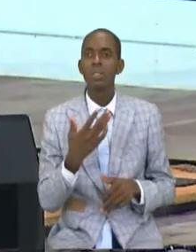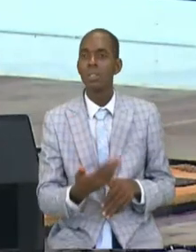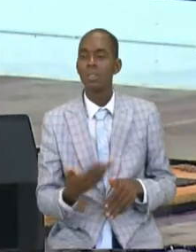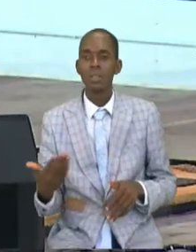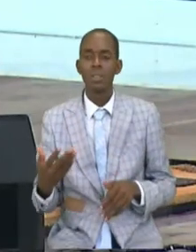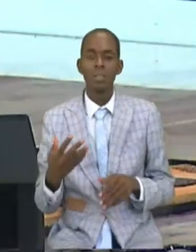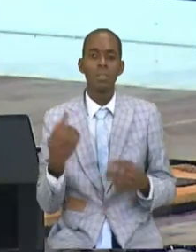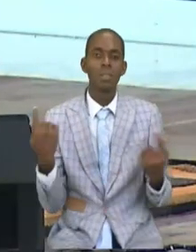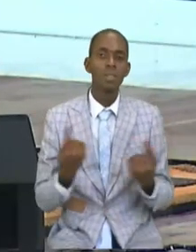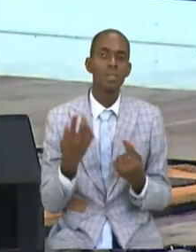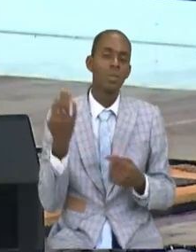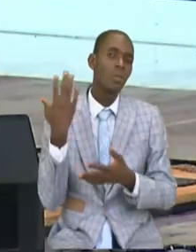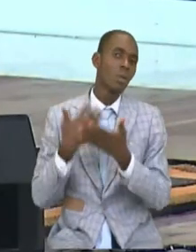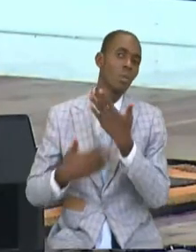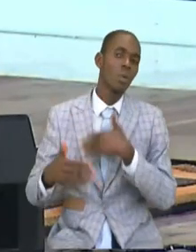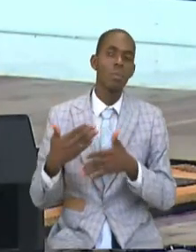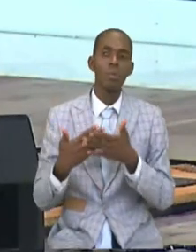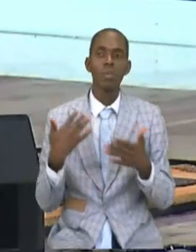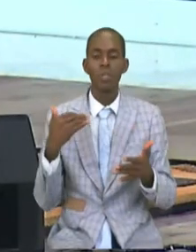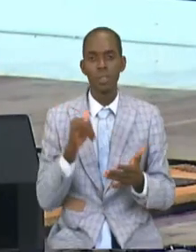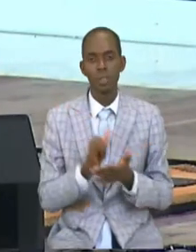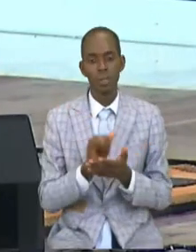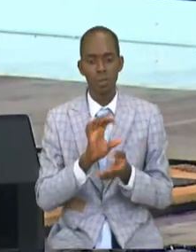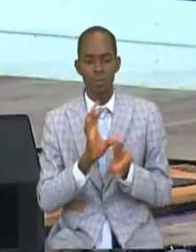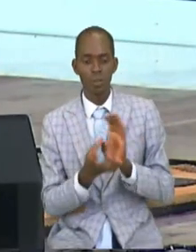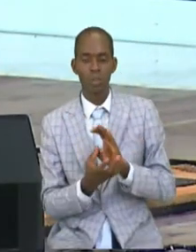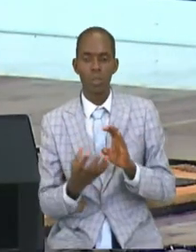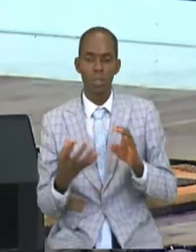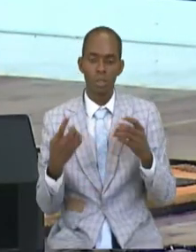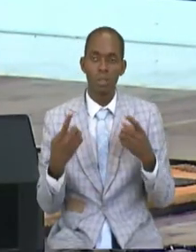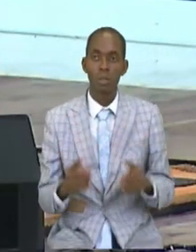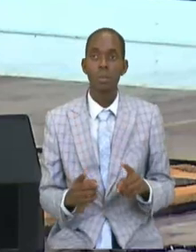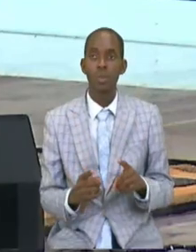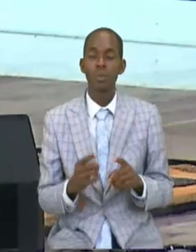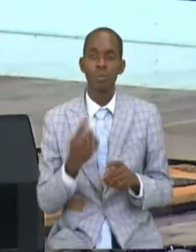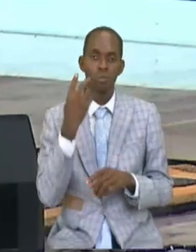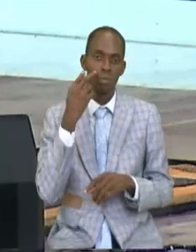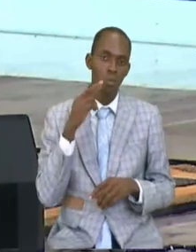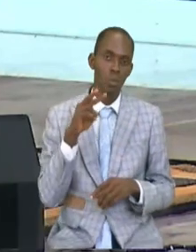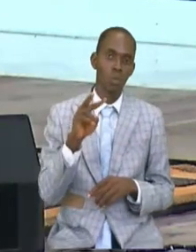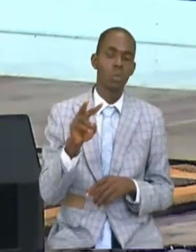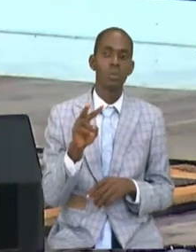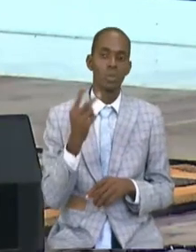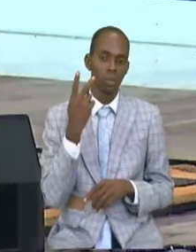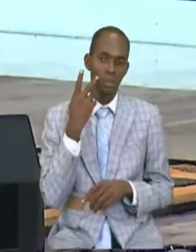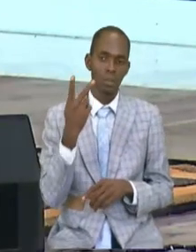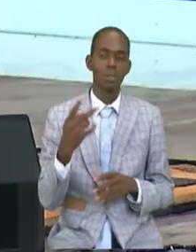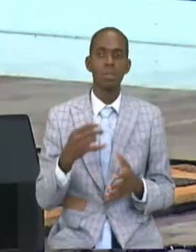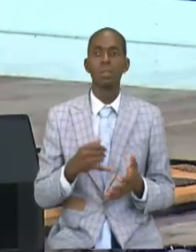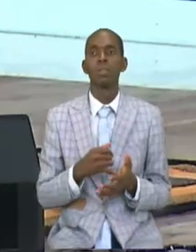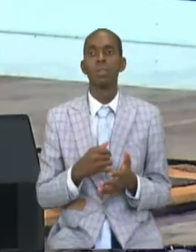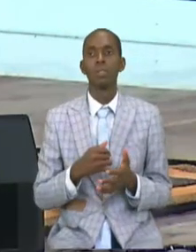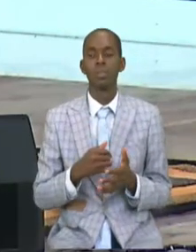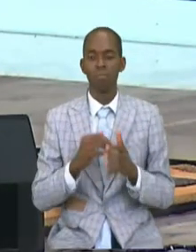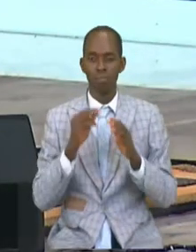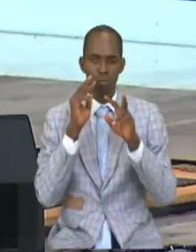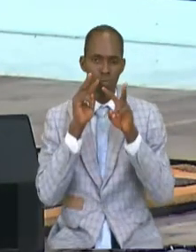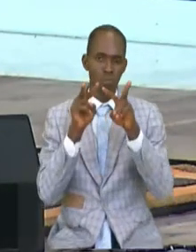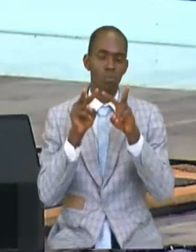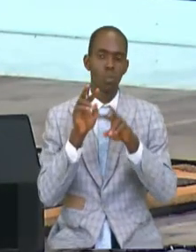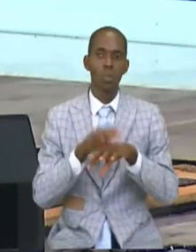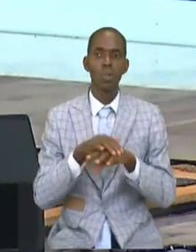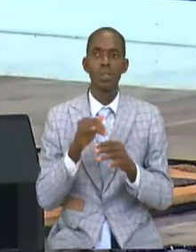rappeler les choses du passé avant que la conversion n'ait lieu. Voyez, regardez la chose